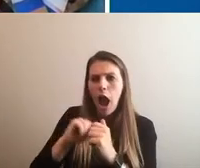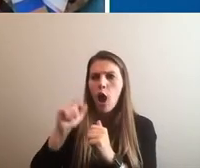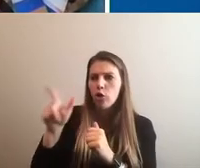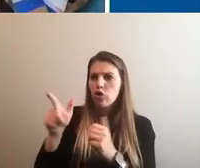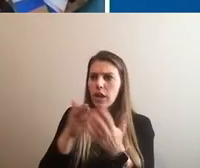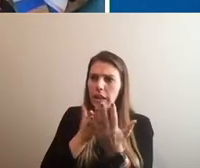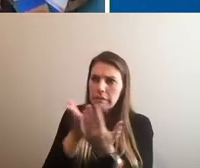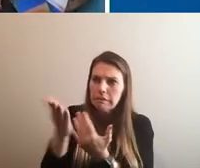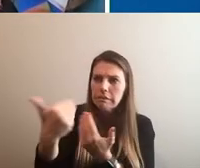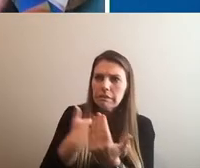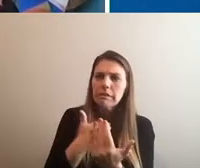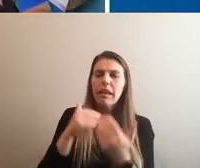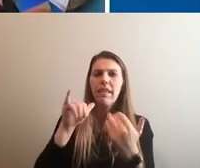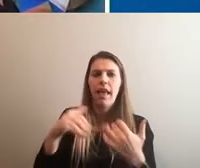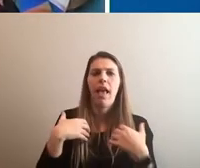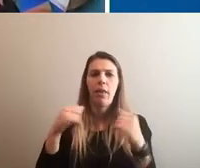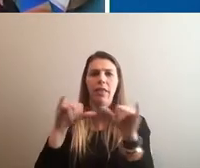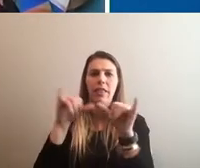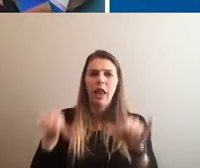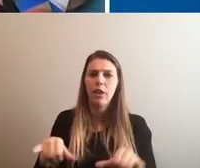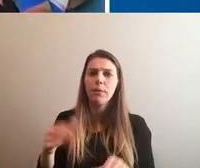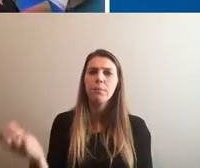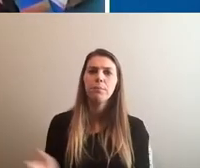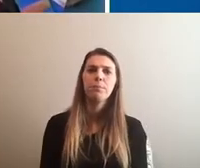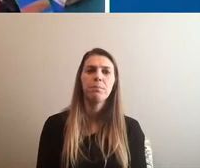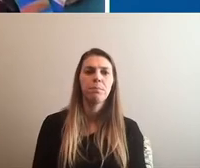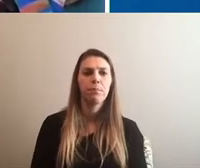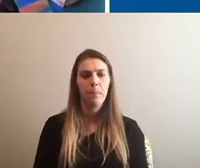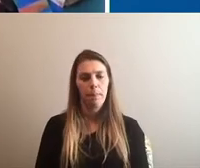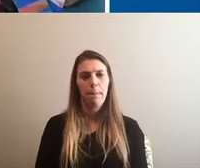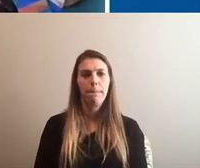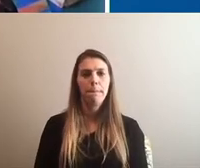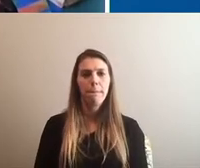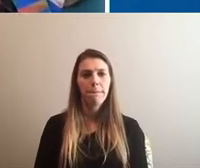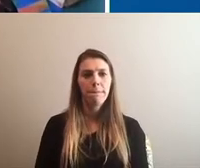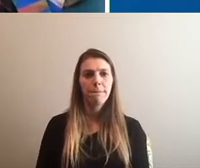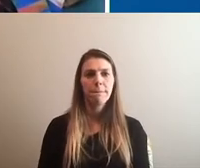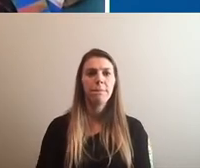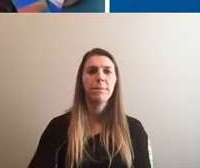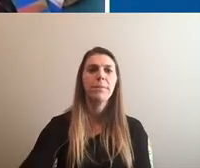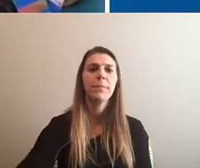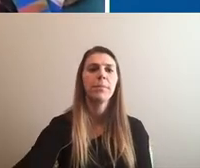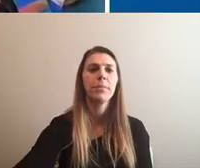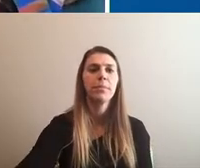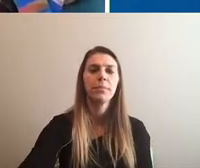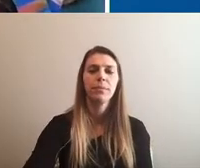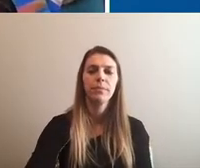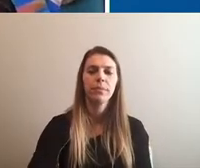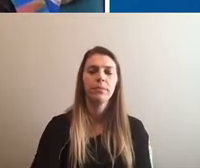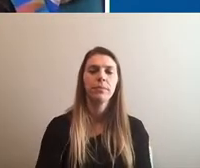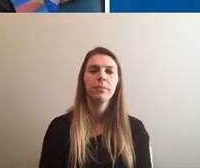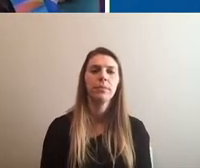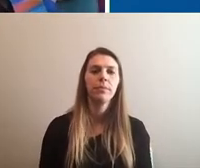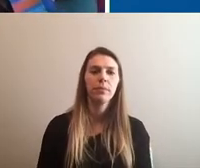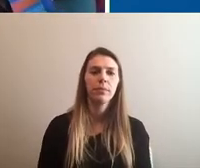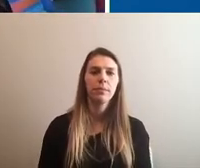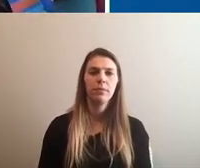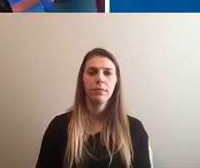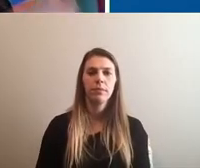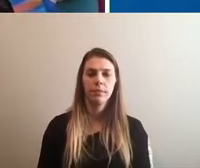system? आपके जो डॉक्टर्स हैं, आप उनके बारे में बताइए कि उन्होंने क्या आपके साथ ट्रीटमेंट किस तरह से